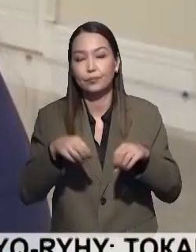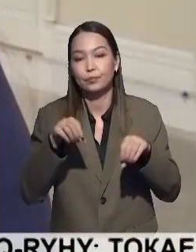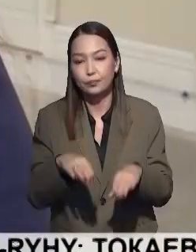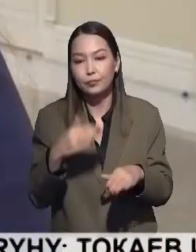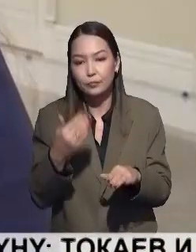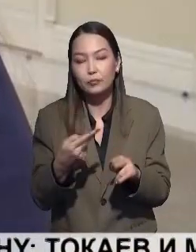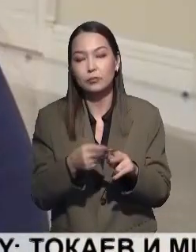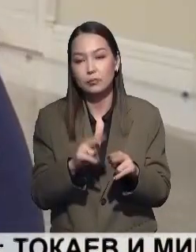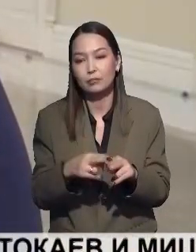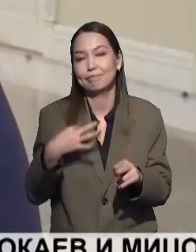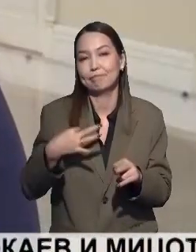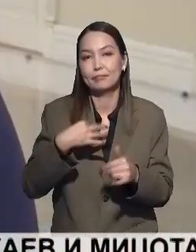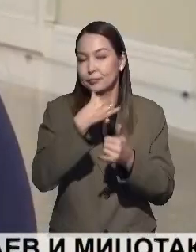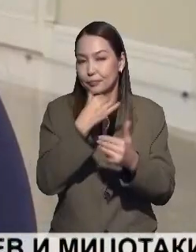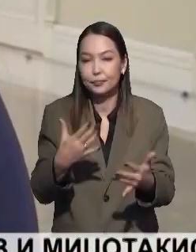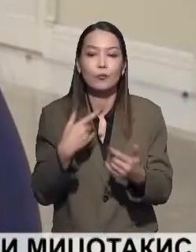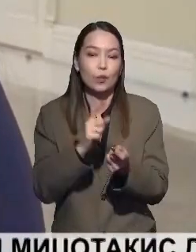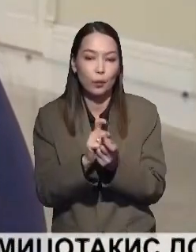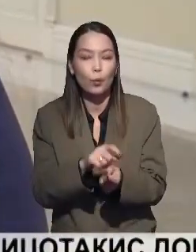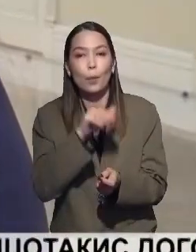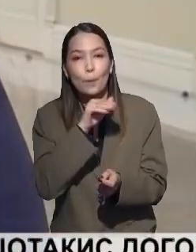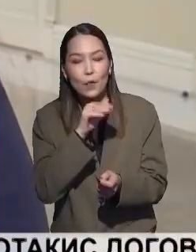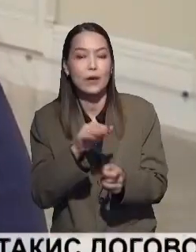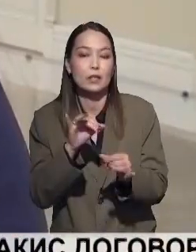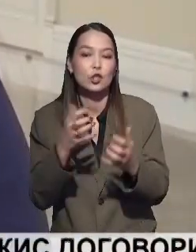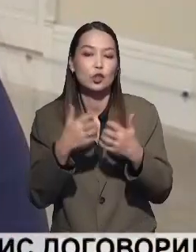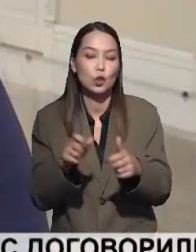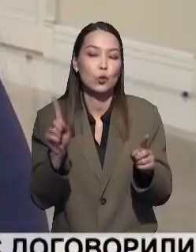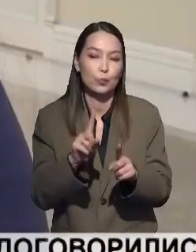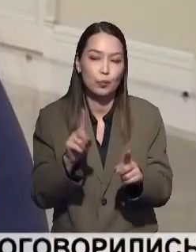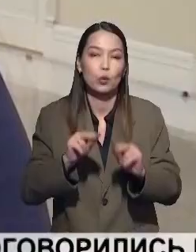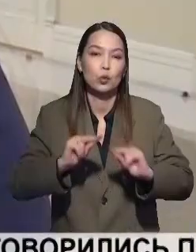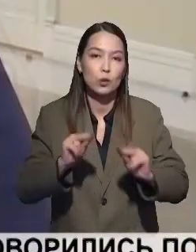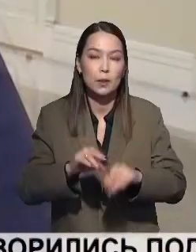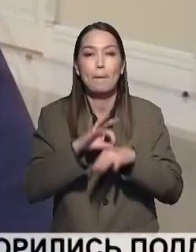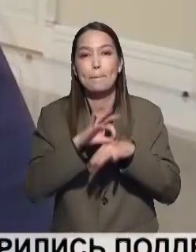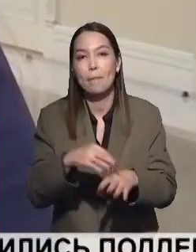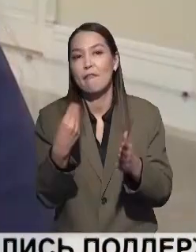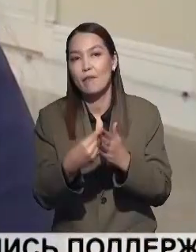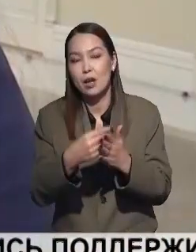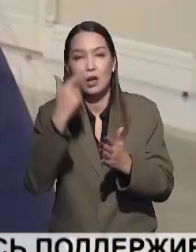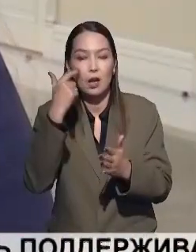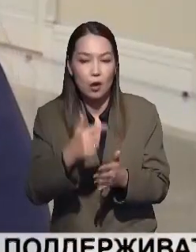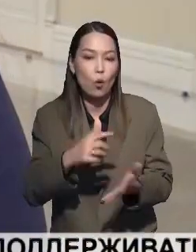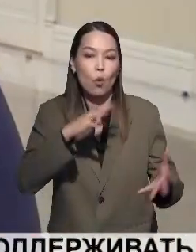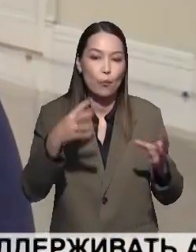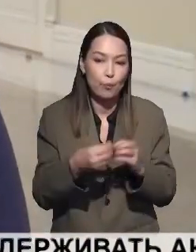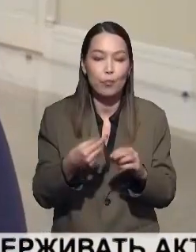оставаться в стороне. Сейчас мы боремся с последствиями, и поэтому считаем необходимым проводить обучение финансовой грамотности в школах,